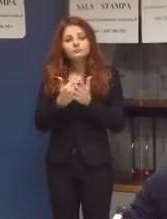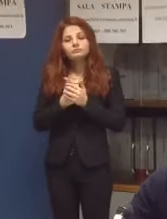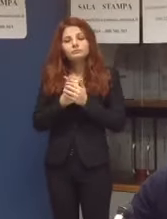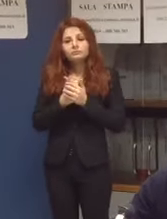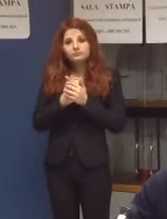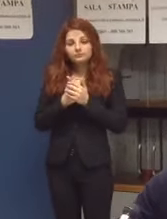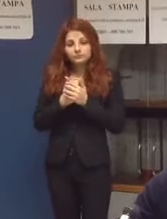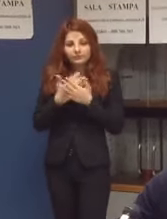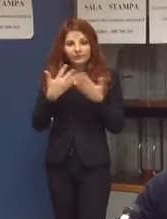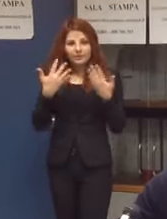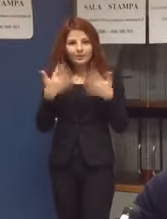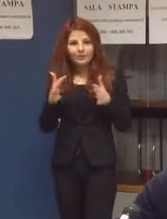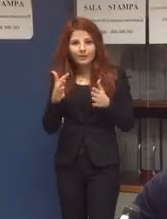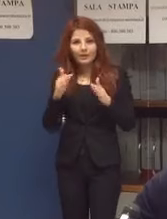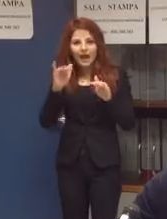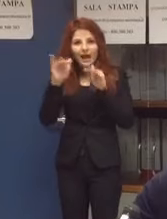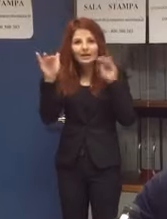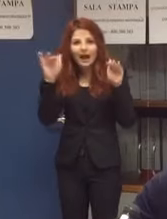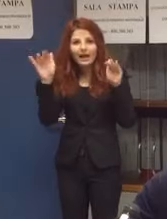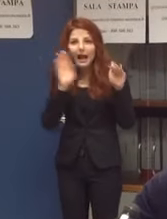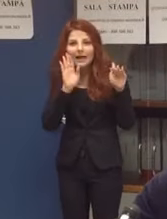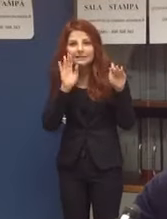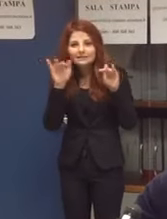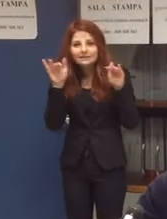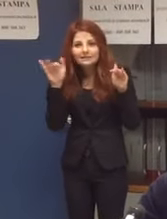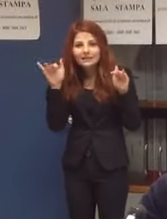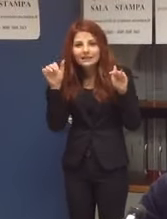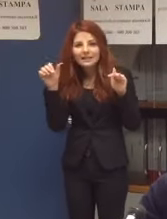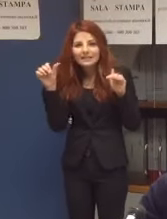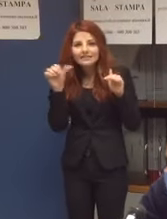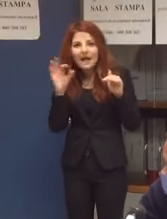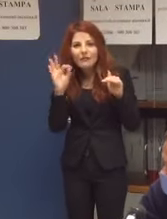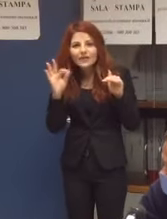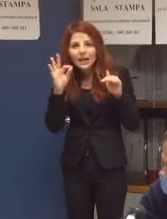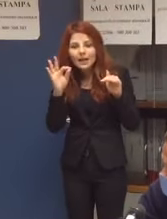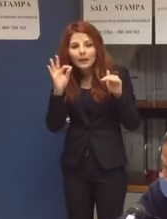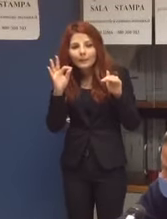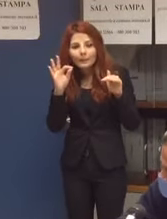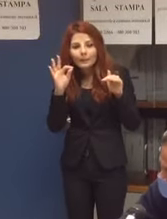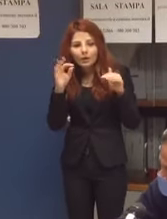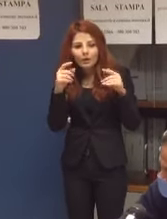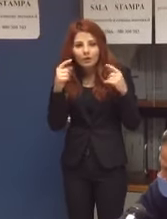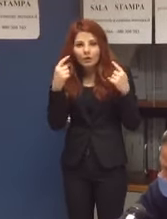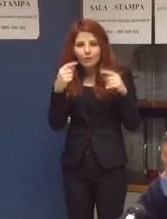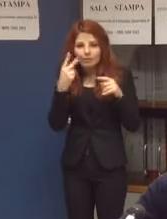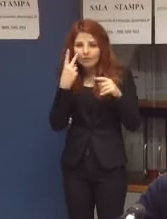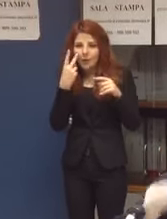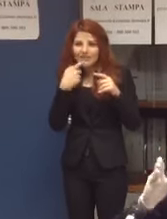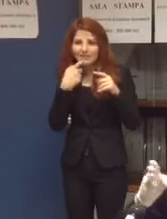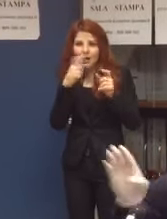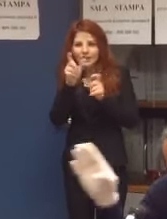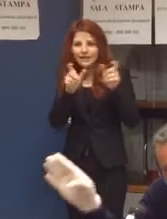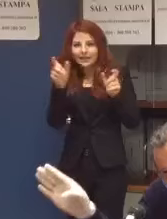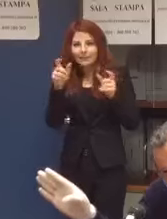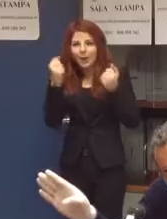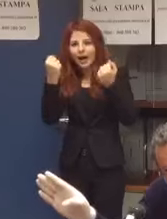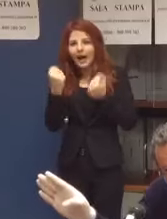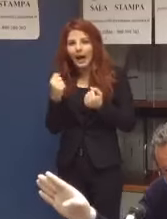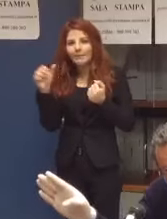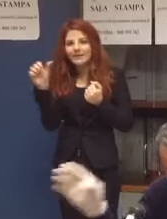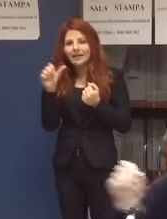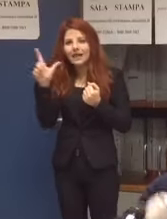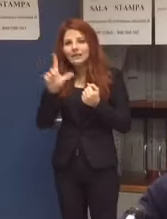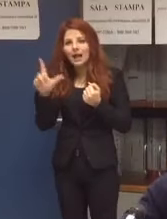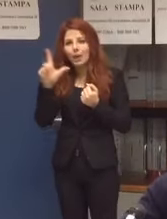questi di San Filippo, i ragazzi, l'ho visto che sono di Santa Lucia sopra Contessa, perché io qua vedo tutto. Quindi andate bene a casa,